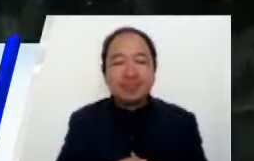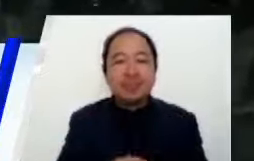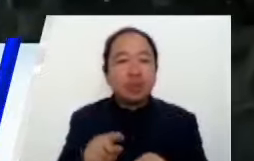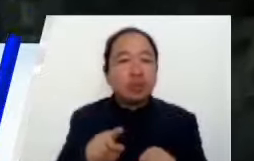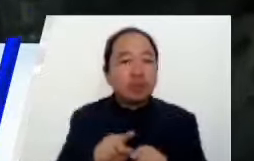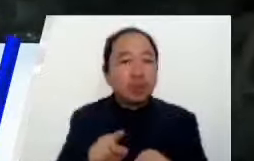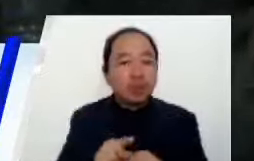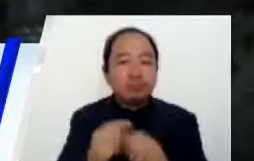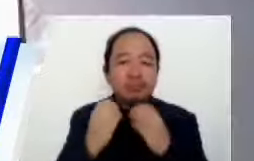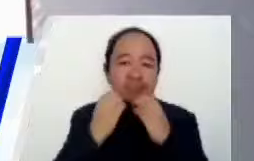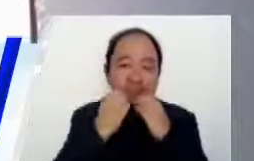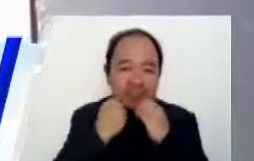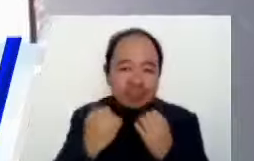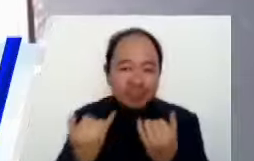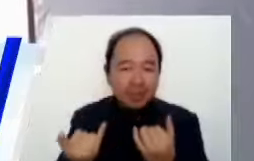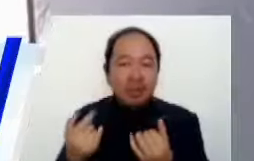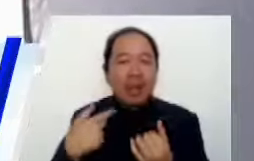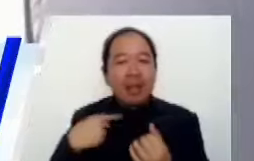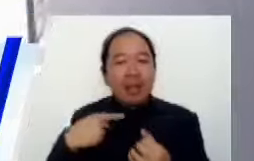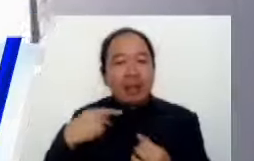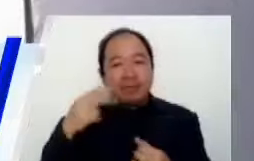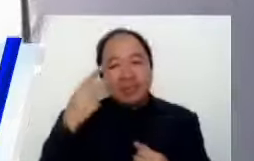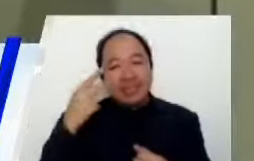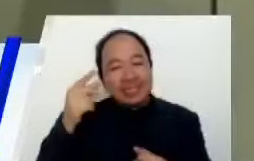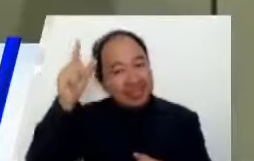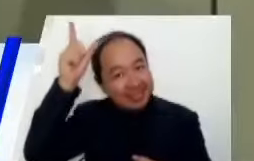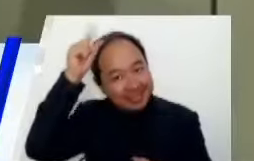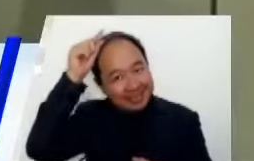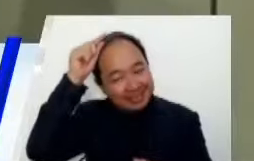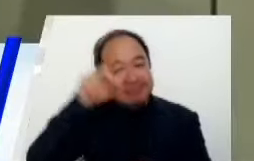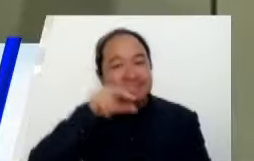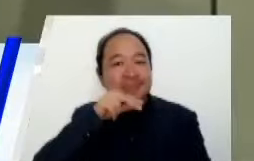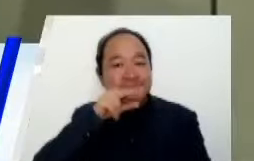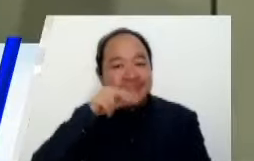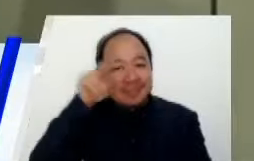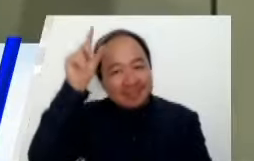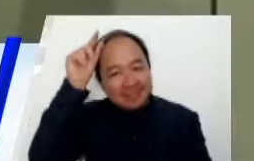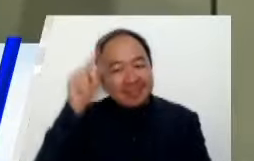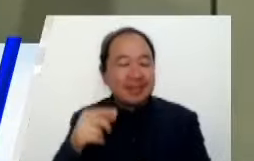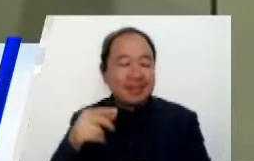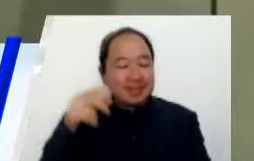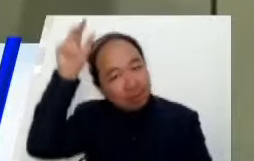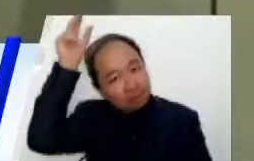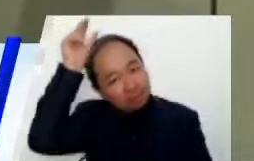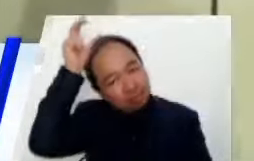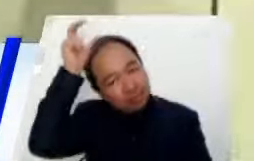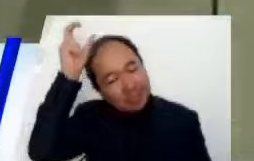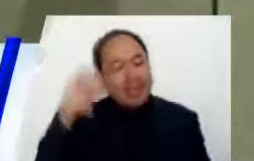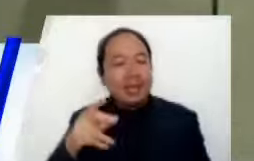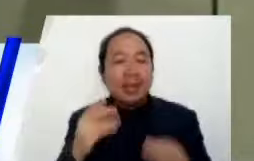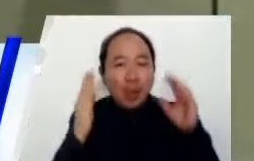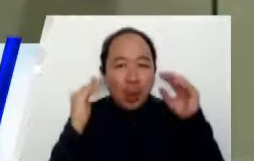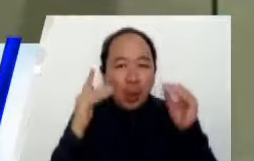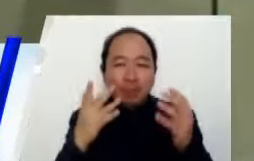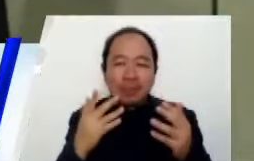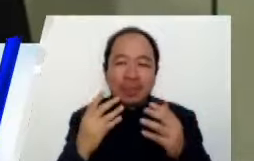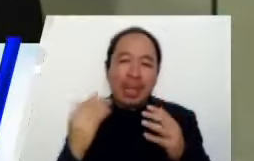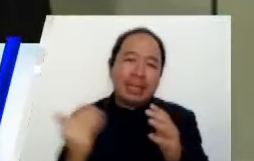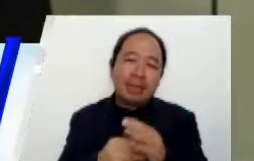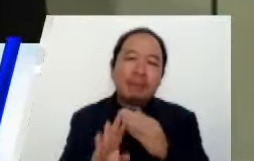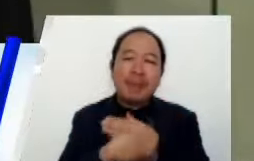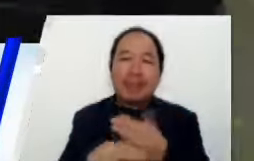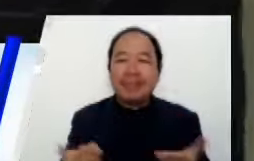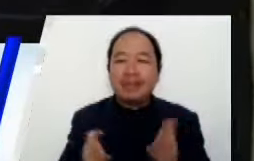sa nauusong BB hair clip. Sana makabalik ulit kami para makasama ang mga taga dito sa Baguio City. Thank you very much,